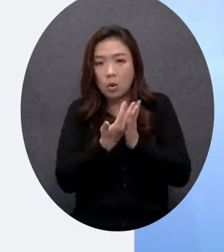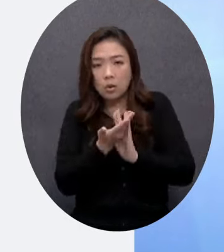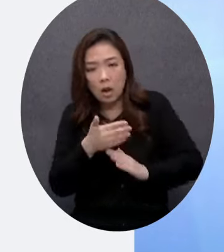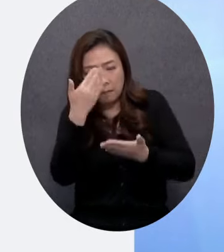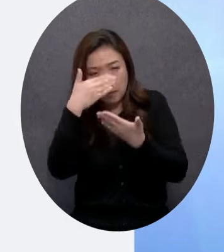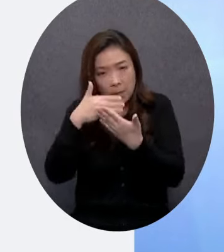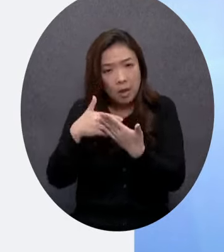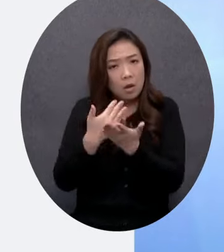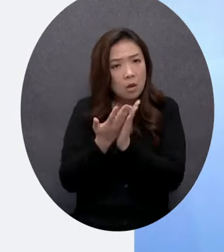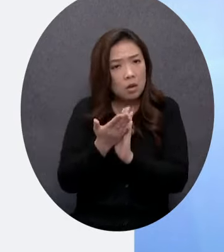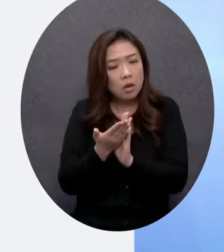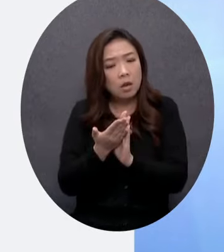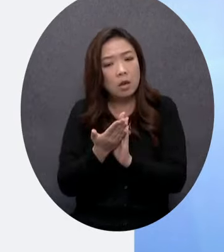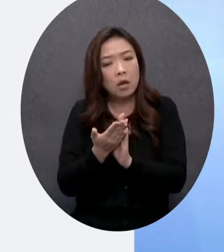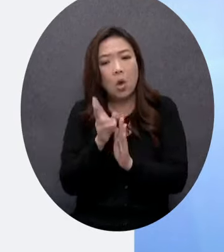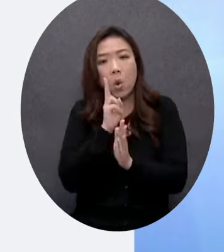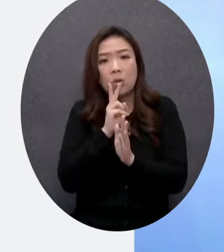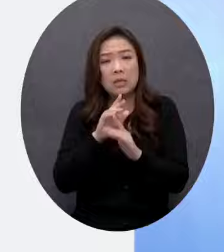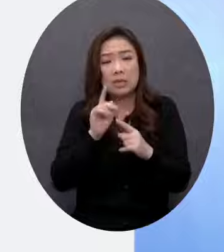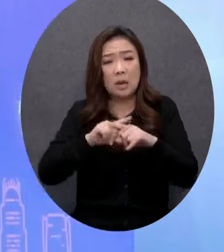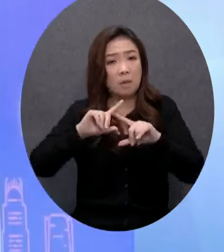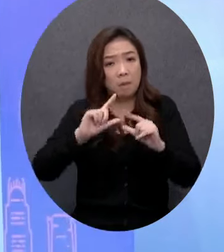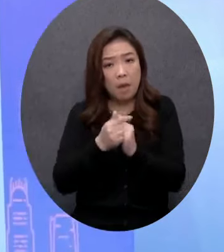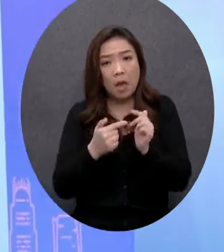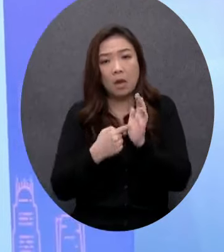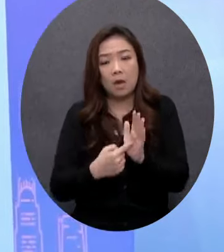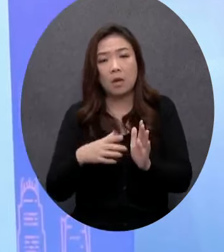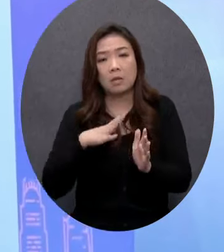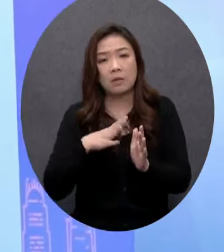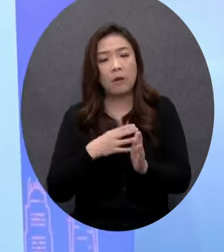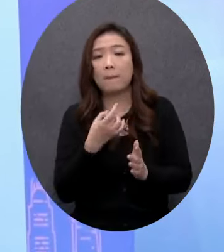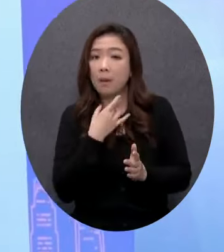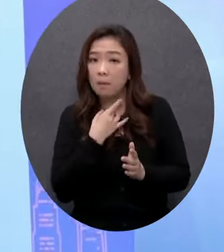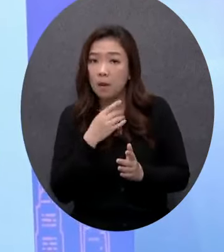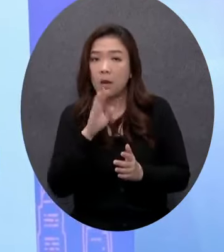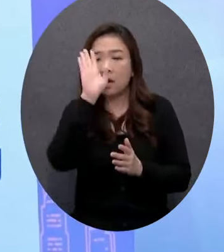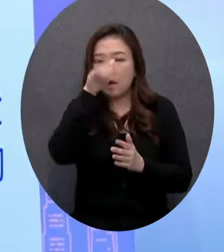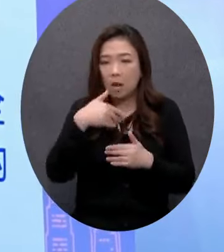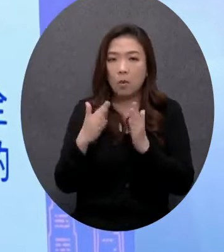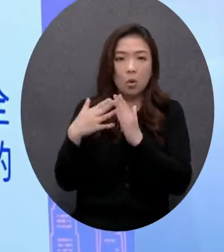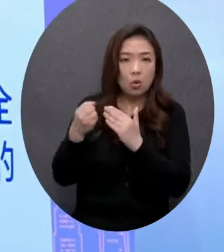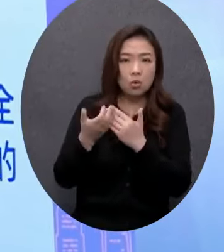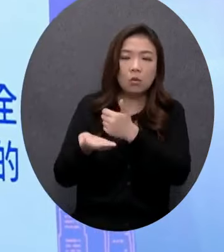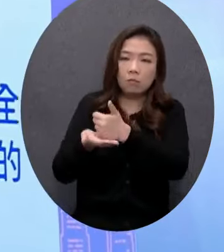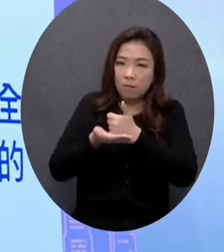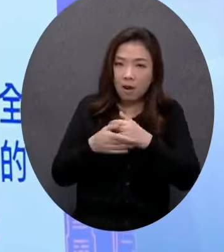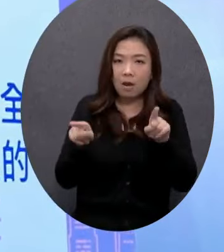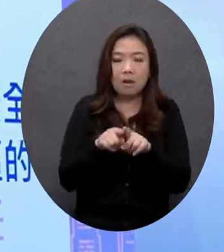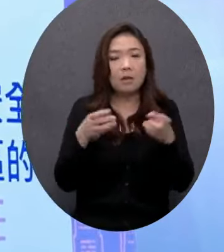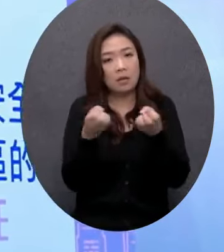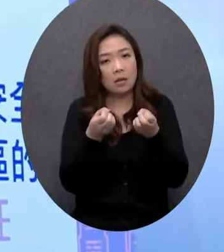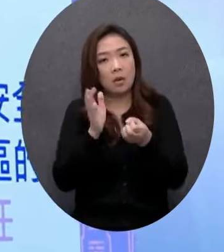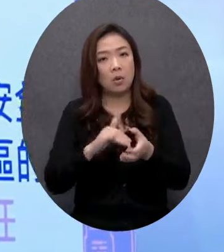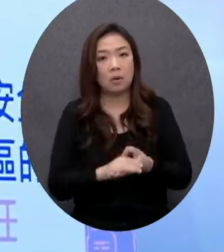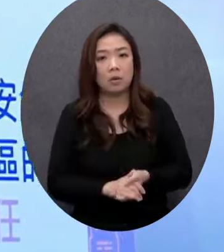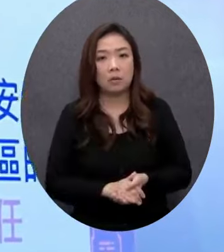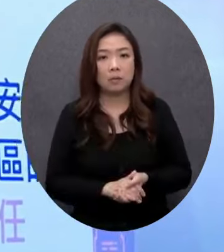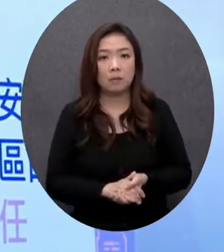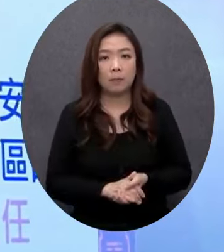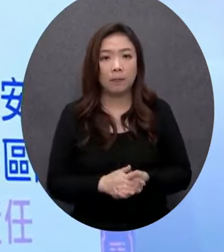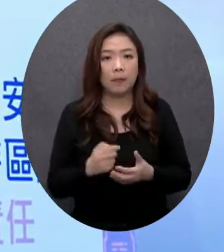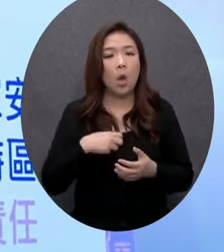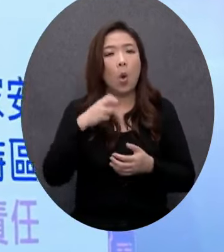未必可以反映全部的状况啦。所以我们希望呢仍然都局长可以有机会跟我们谈回的。其实我想局